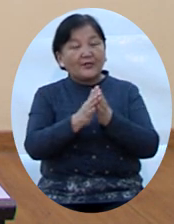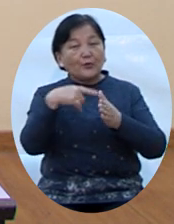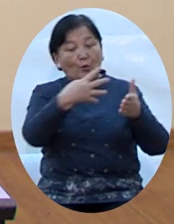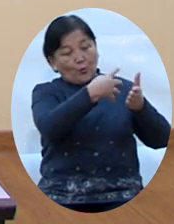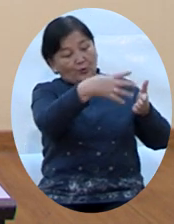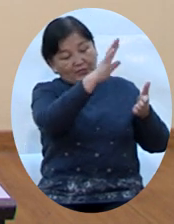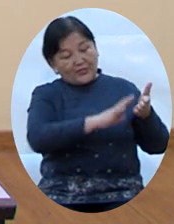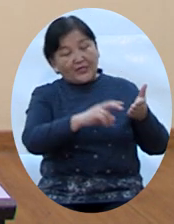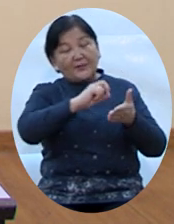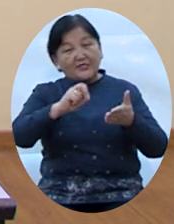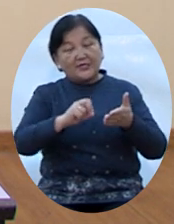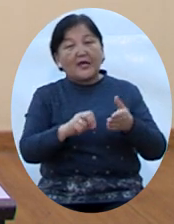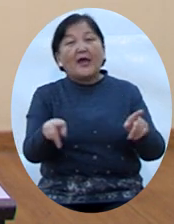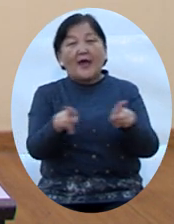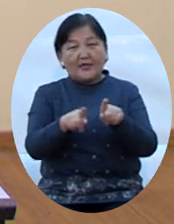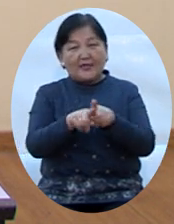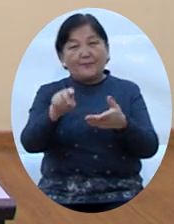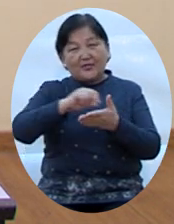зураад давхар бөглөөд яваарай.